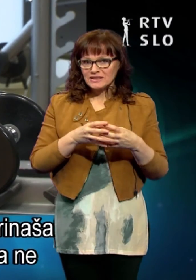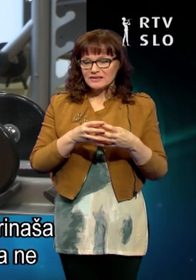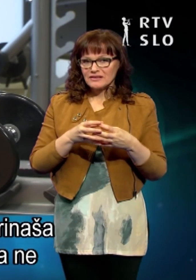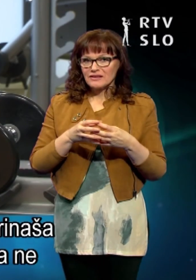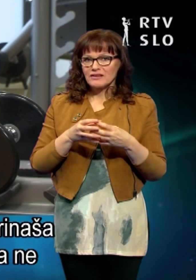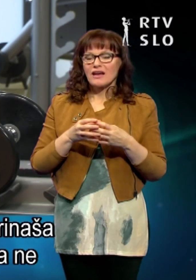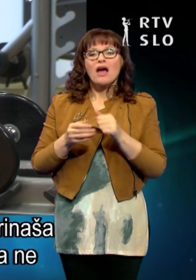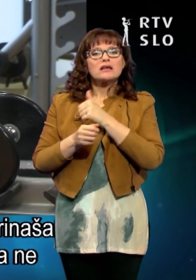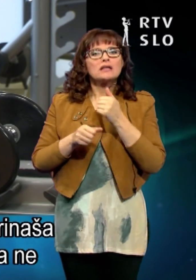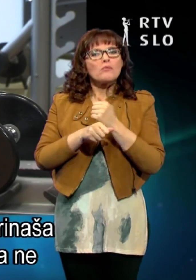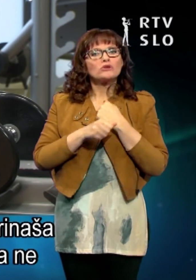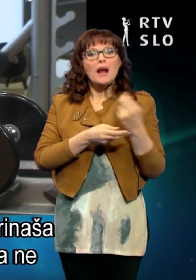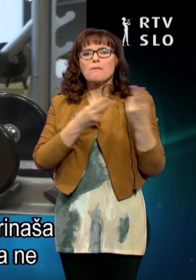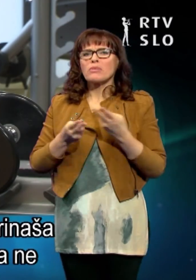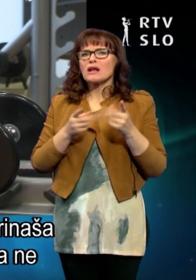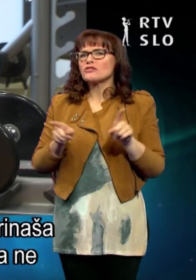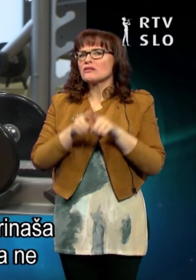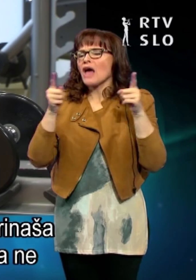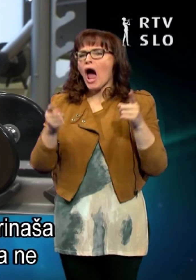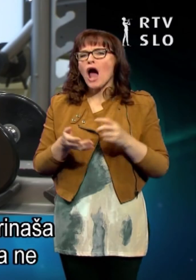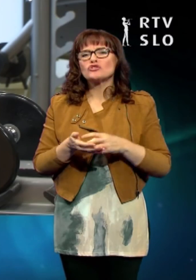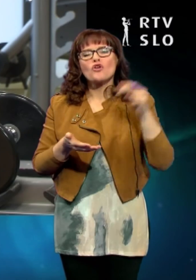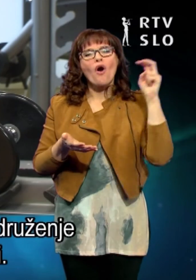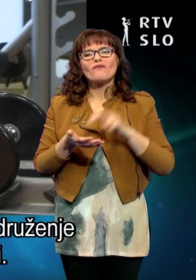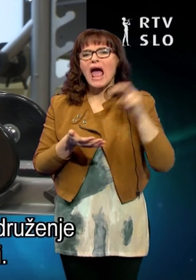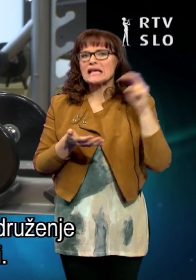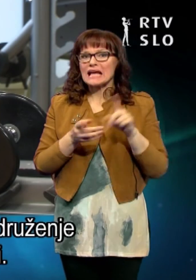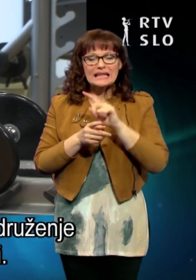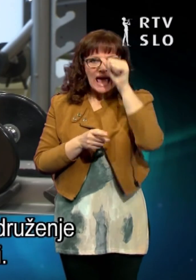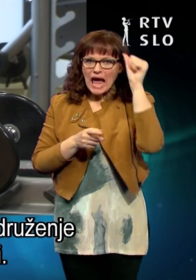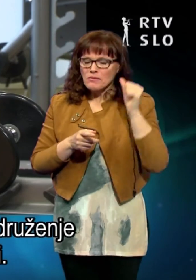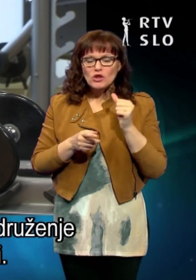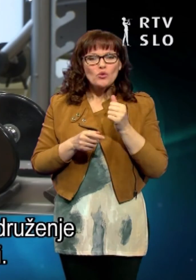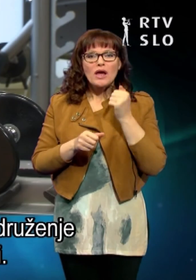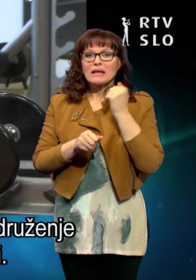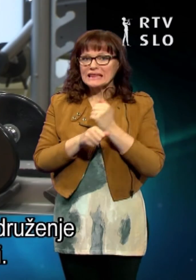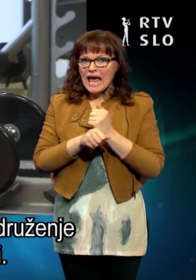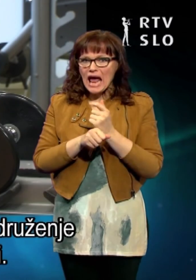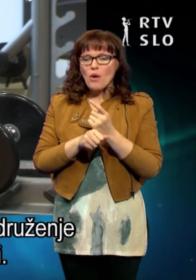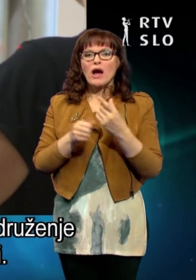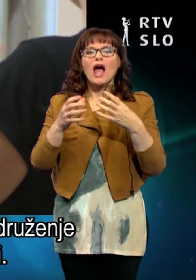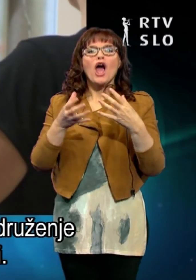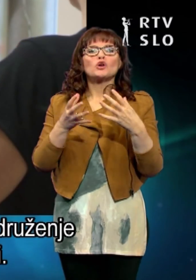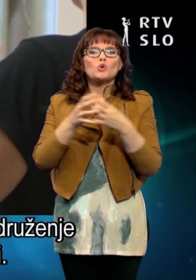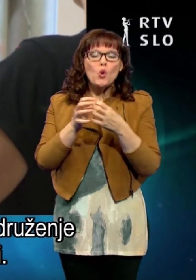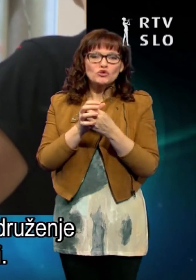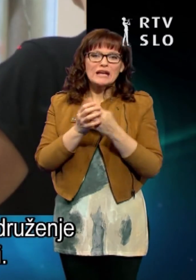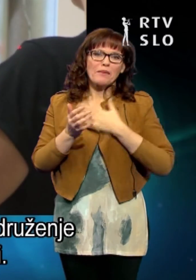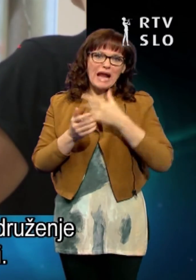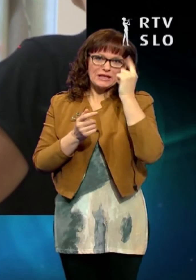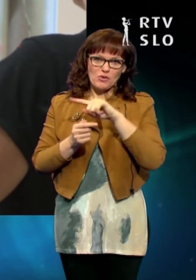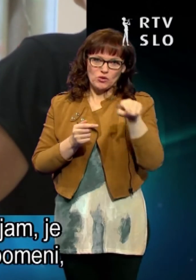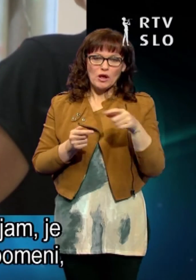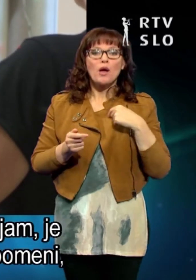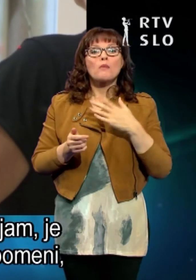samo delo mi prinaša takšno veselje, da ga ne imenujem delo, temveč združenje s prijetnimi ljudmi.